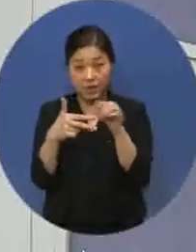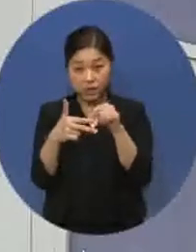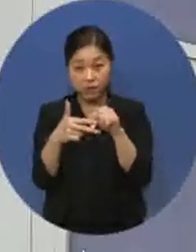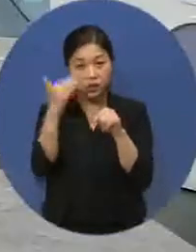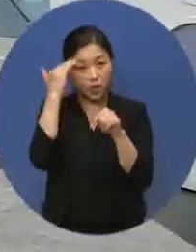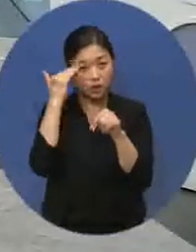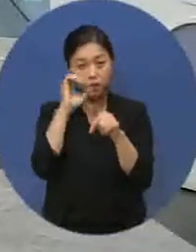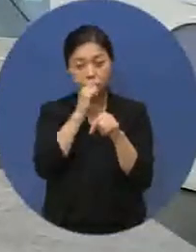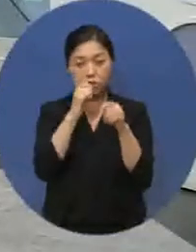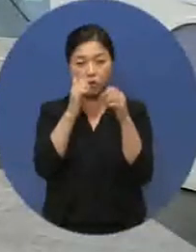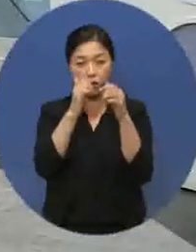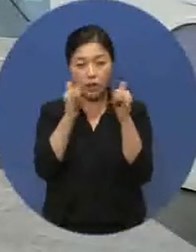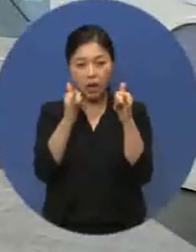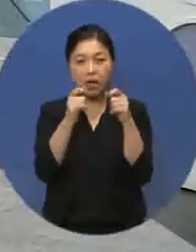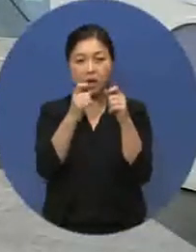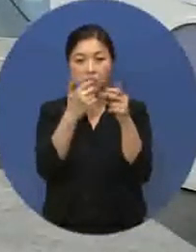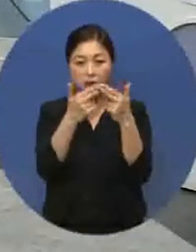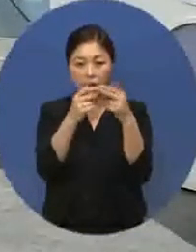네.